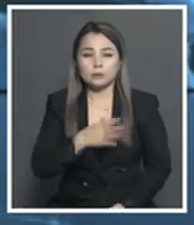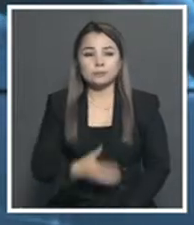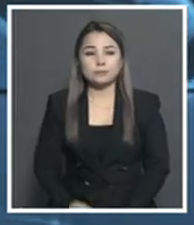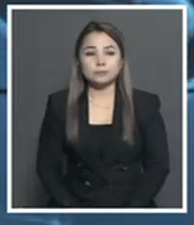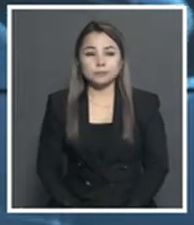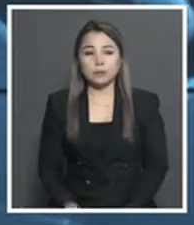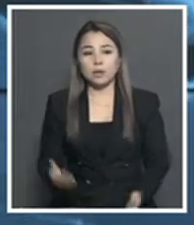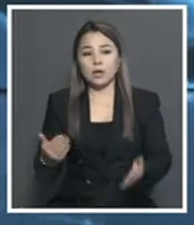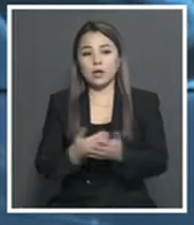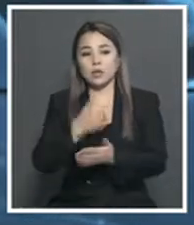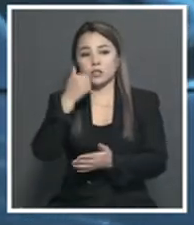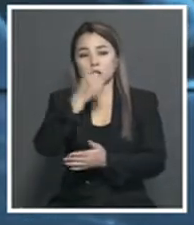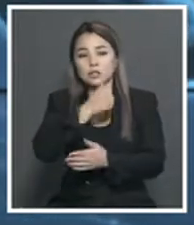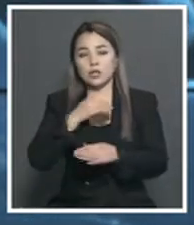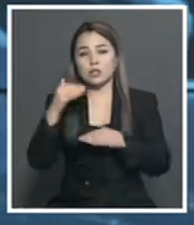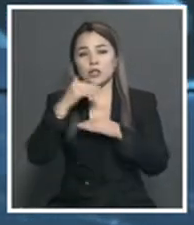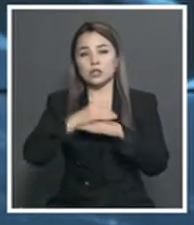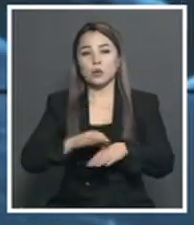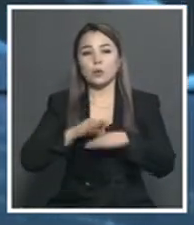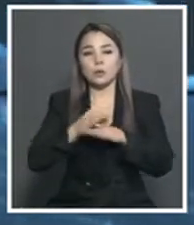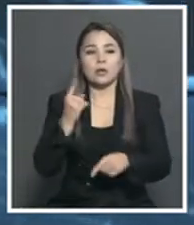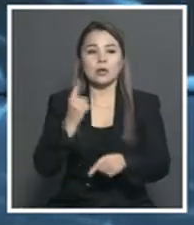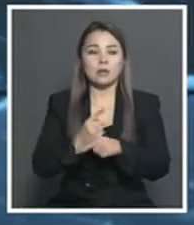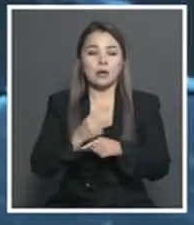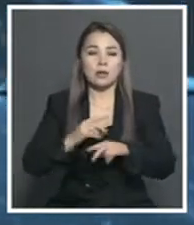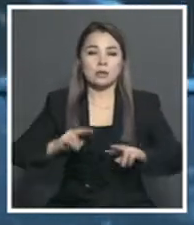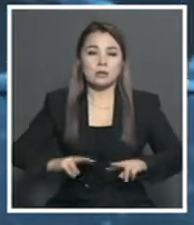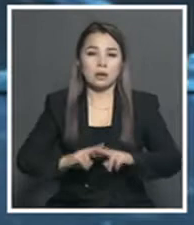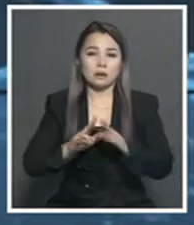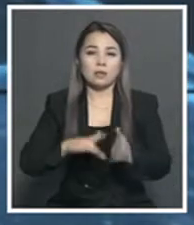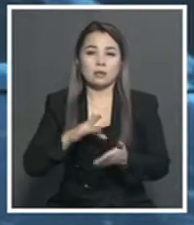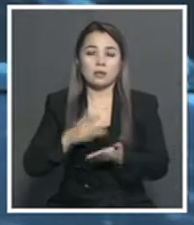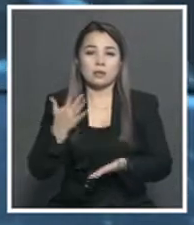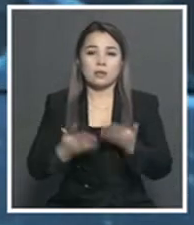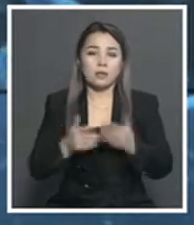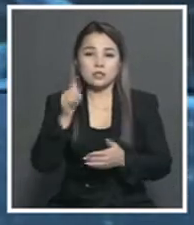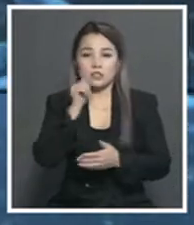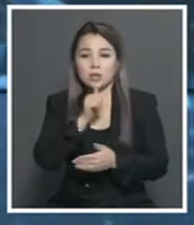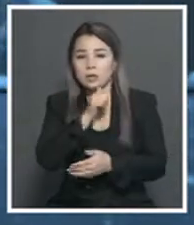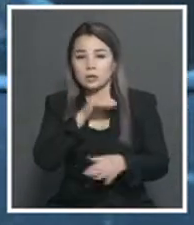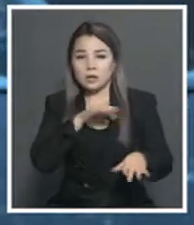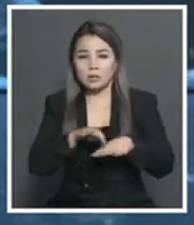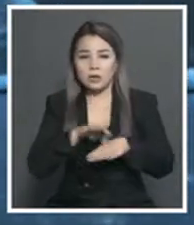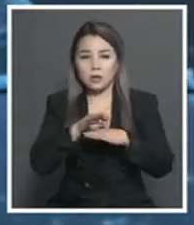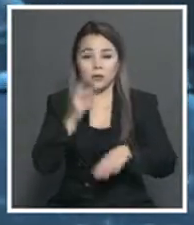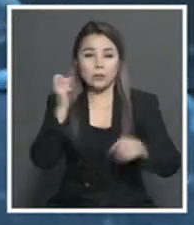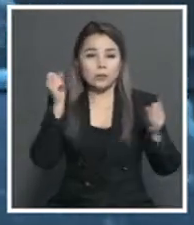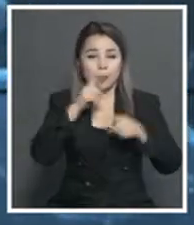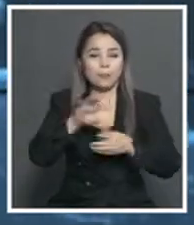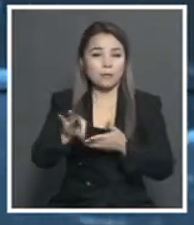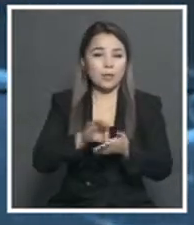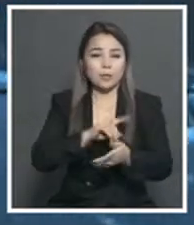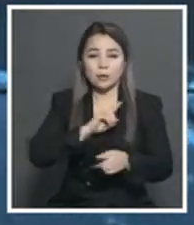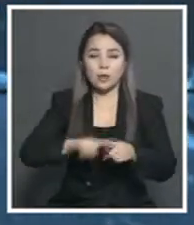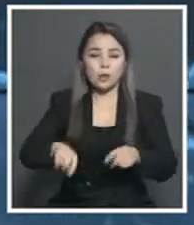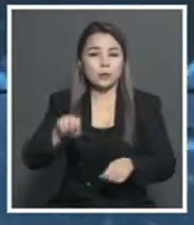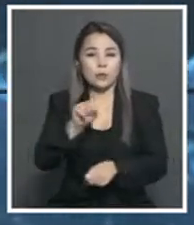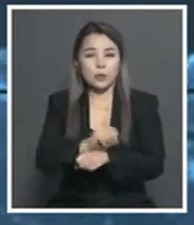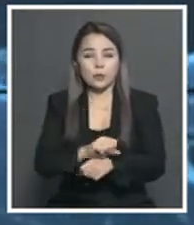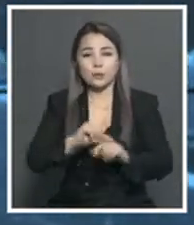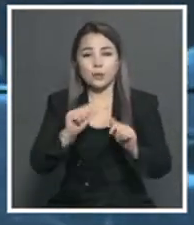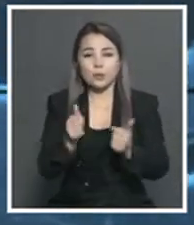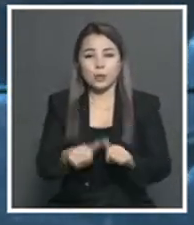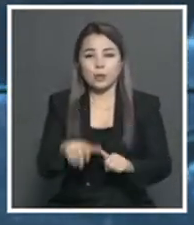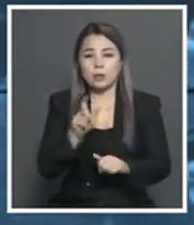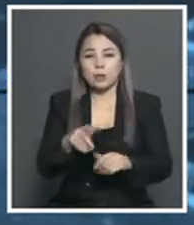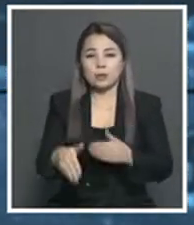Елордада жаңа жылдық кештер өткізуге тыйым салынды. Егер полицейлер жасырын іс-шараларды анықтаса, оны бірден тоқтатып ұйымдастырушыларға қатаң